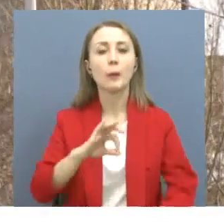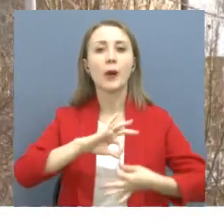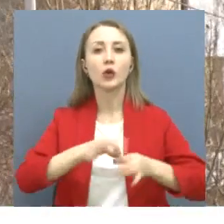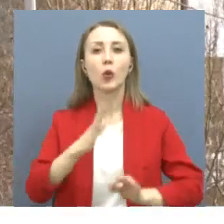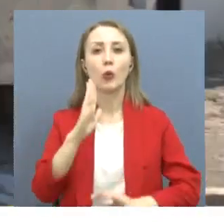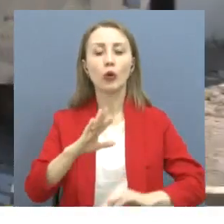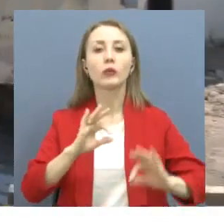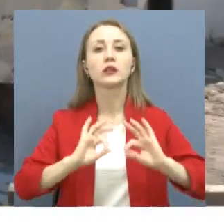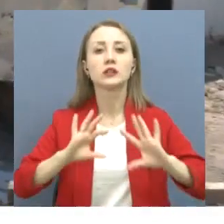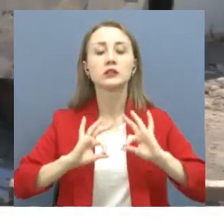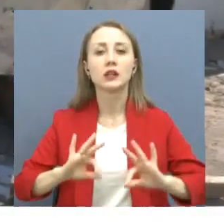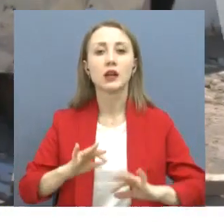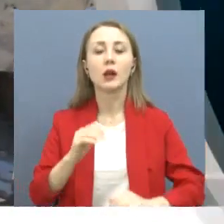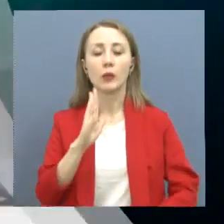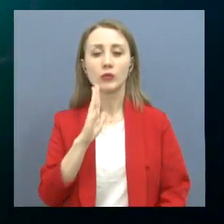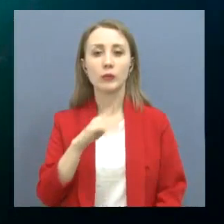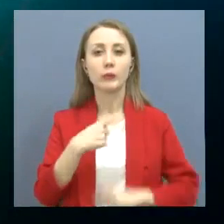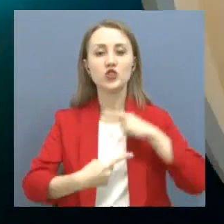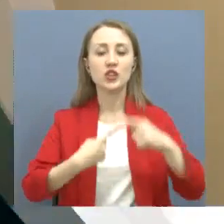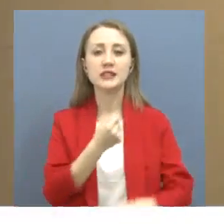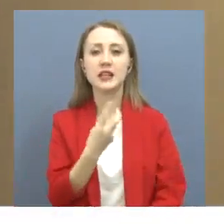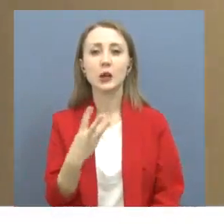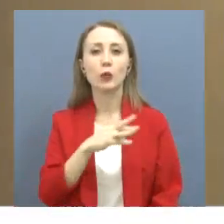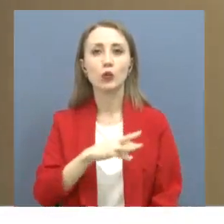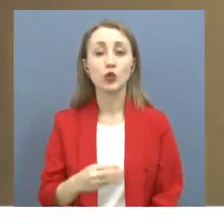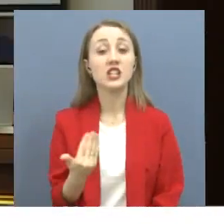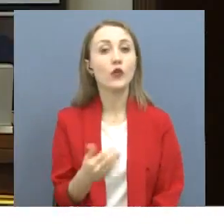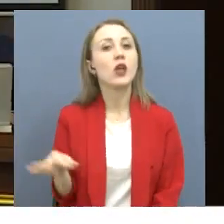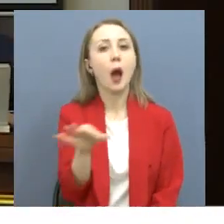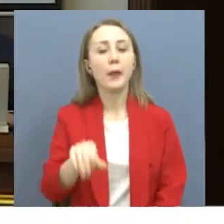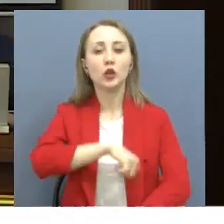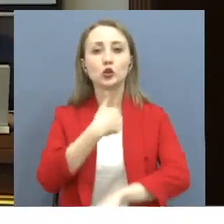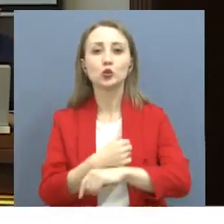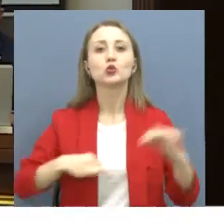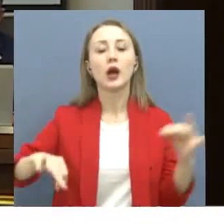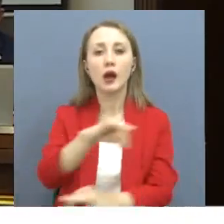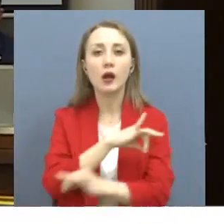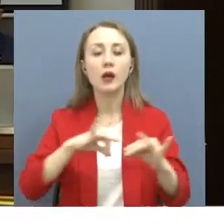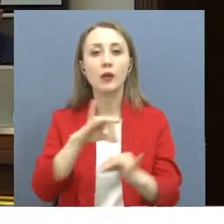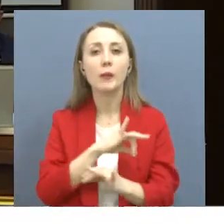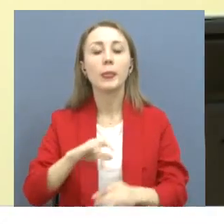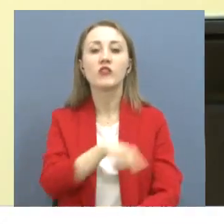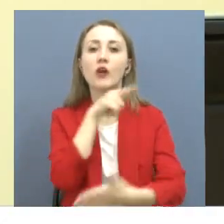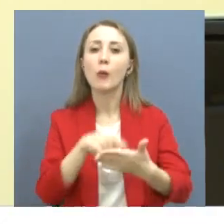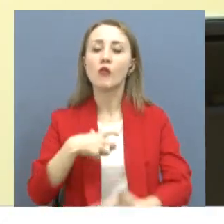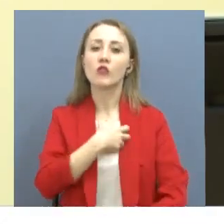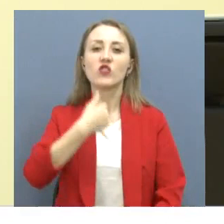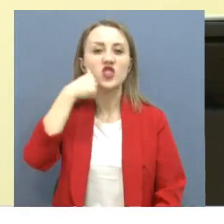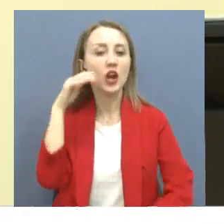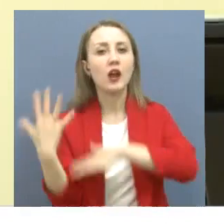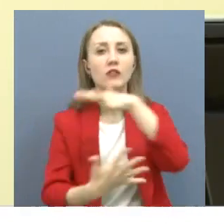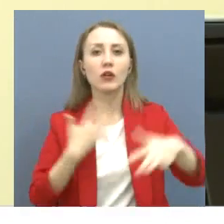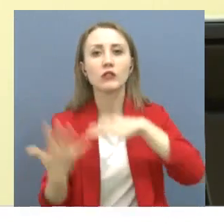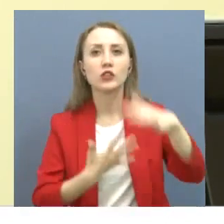подробнее через несколько минут расскажу вам я, Нурсултан Ибраев. Сегодня в областном акимате обсудили самые актуальные вопросы. Вчерашний ураган